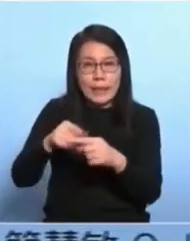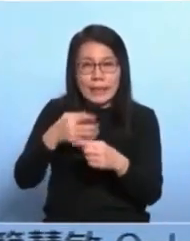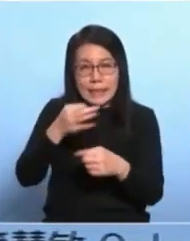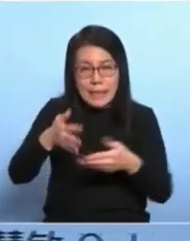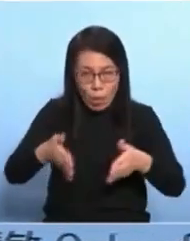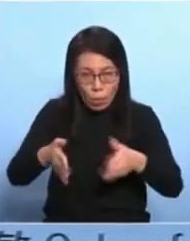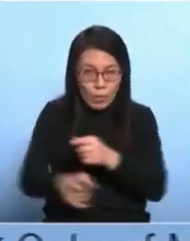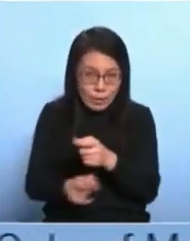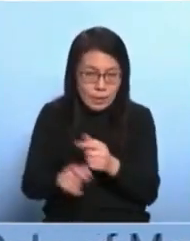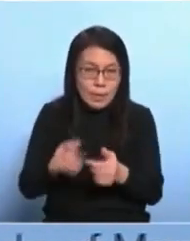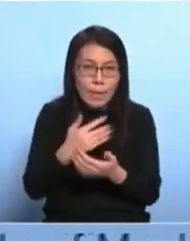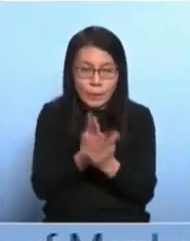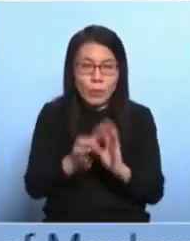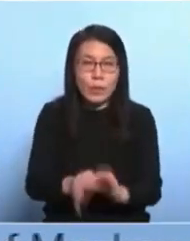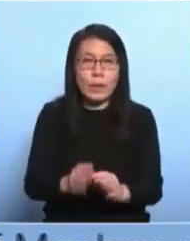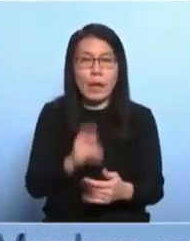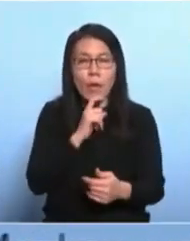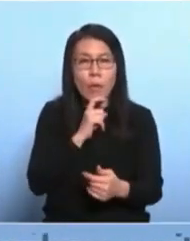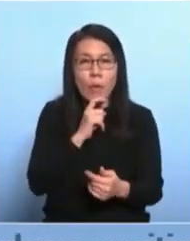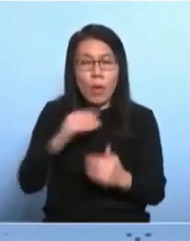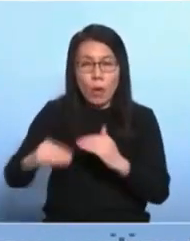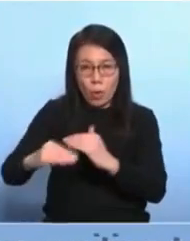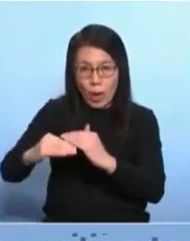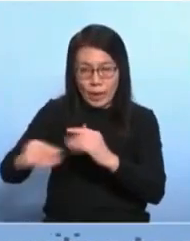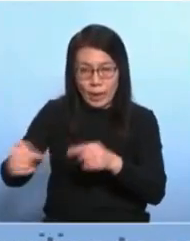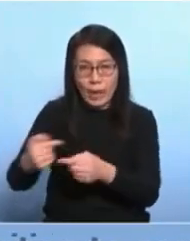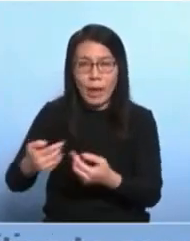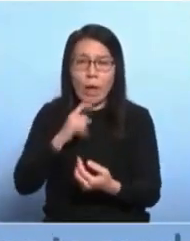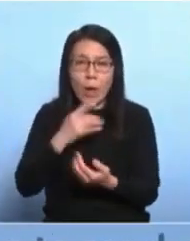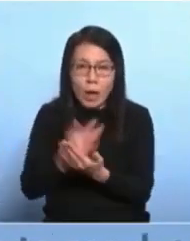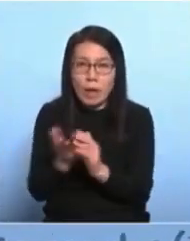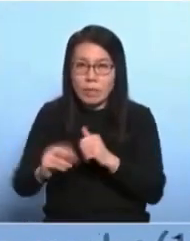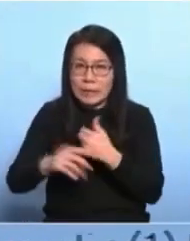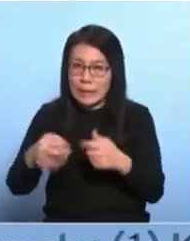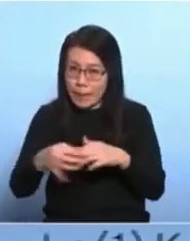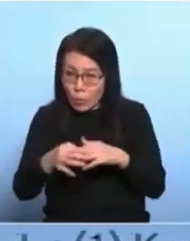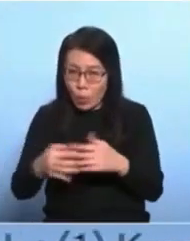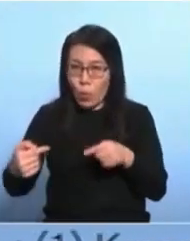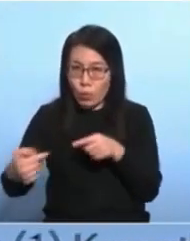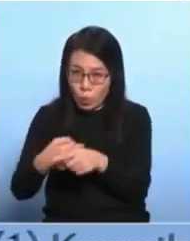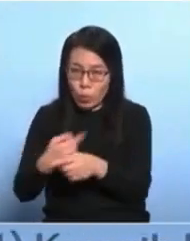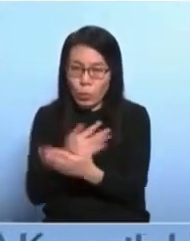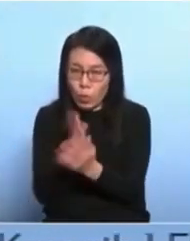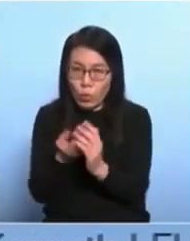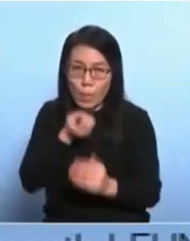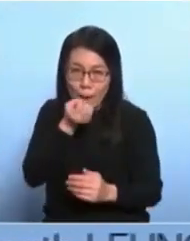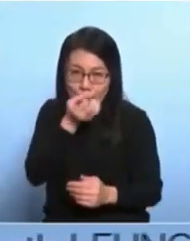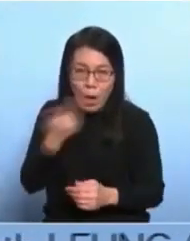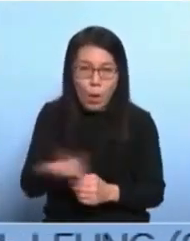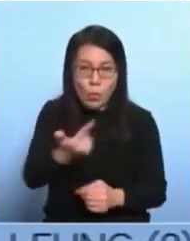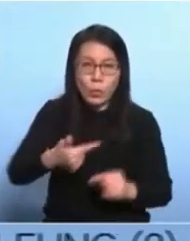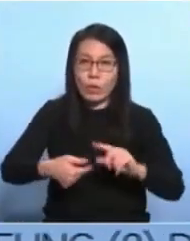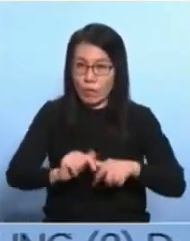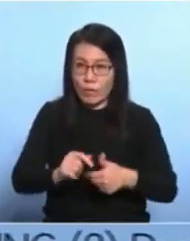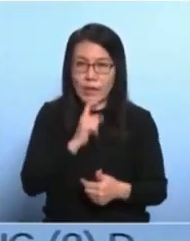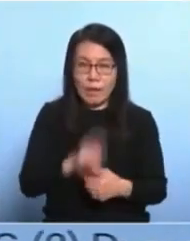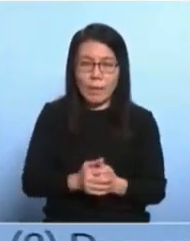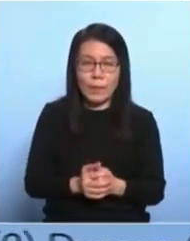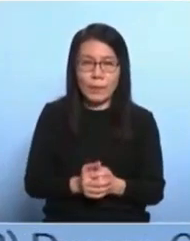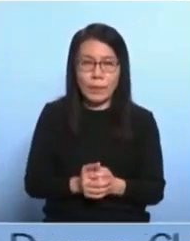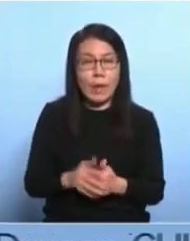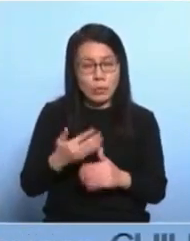等，亦有在跨境通關、跨境執業、金融市場互聯互通等提出了具體的措施。